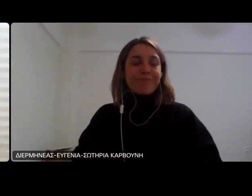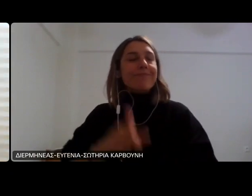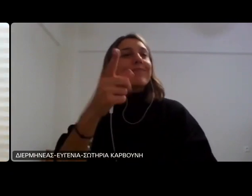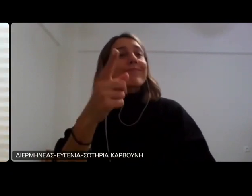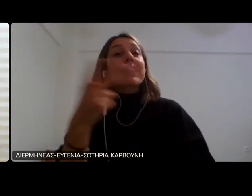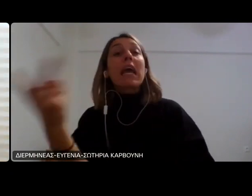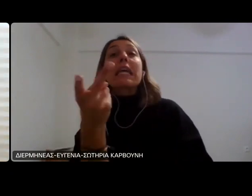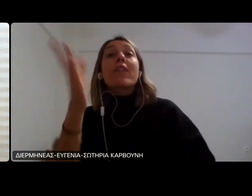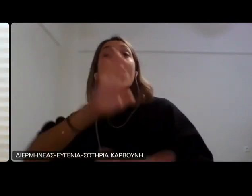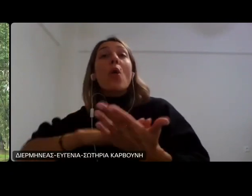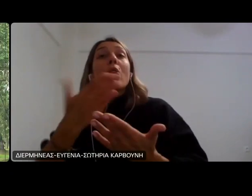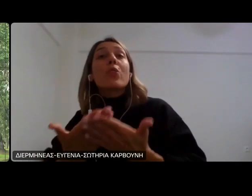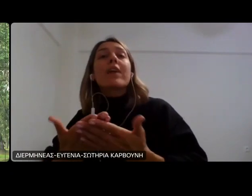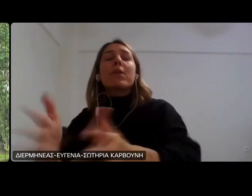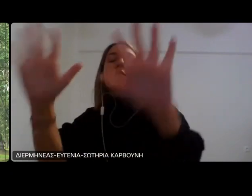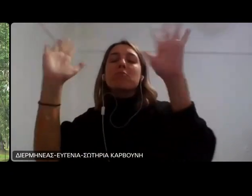δύο διερμηνείς.